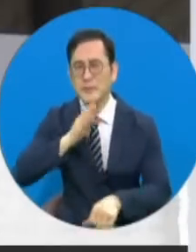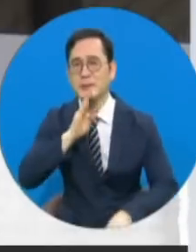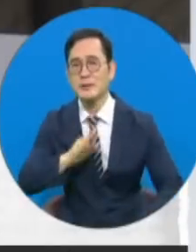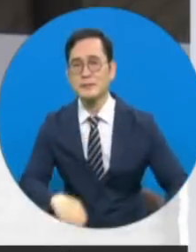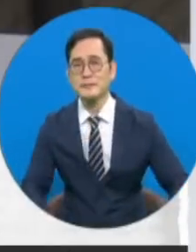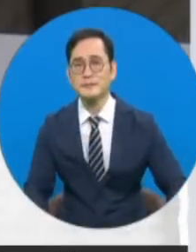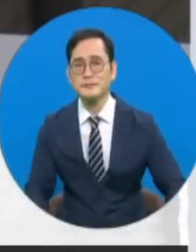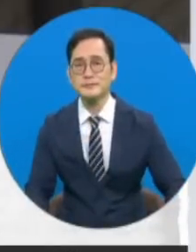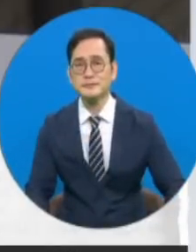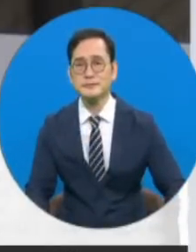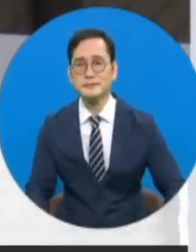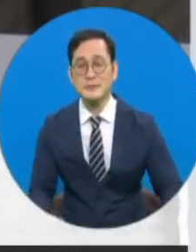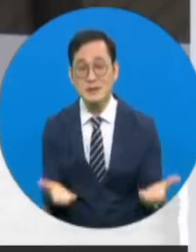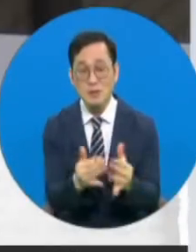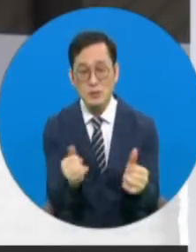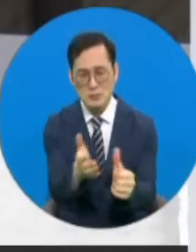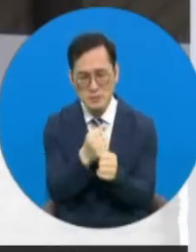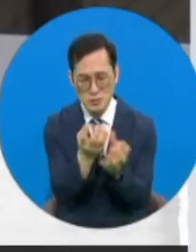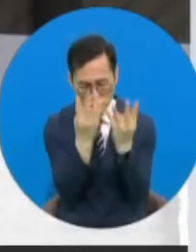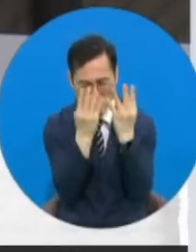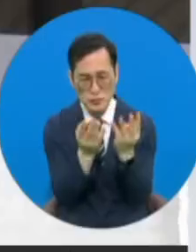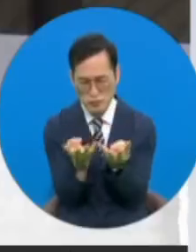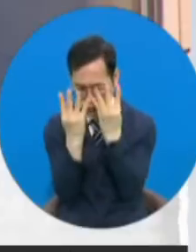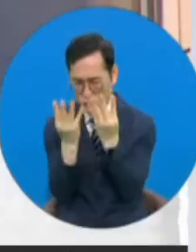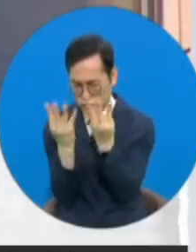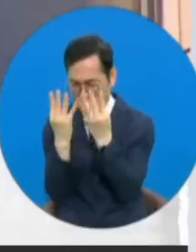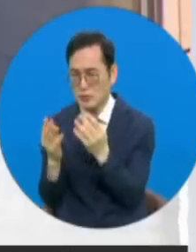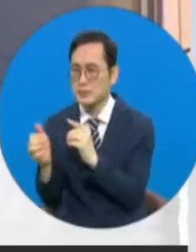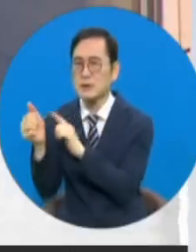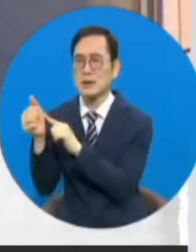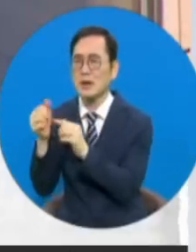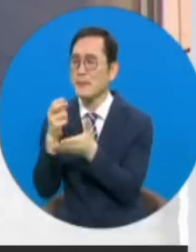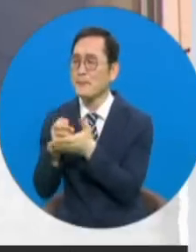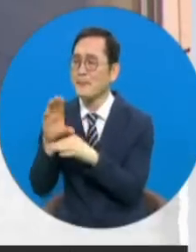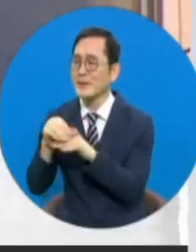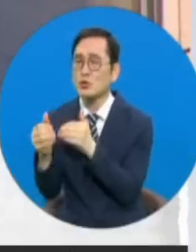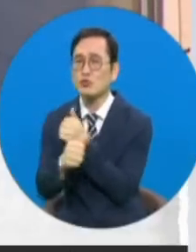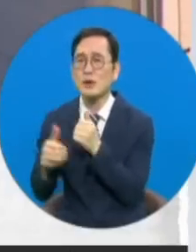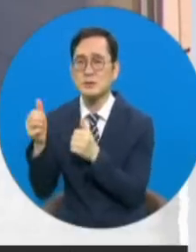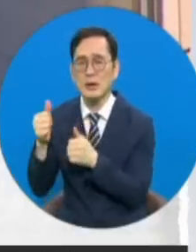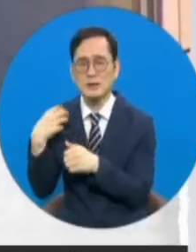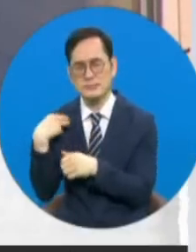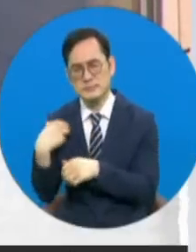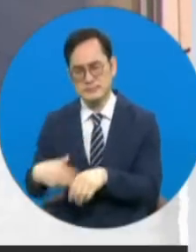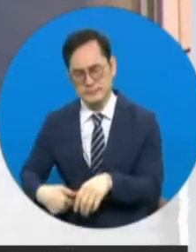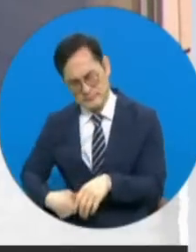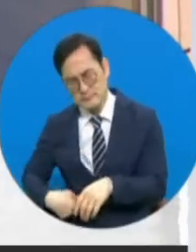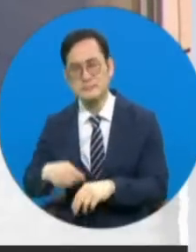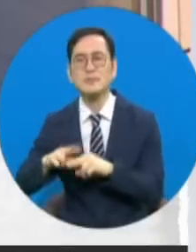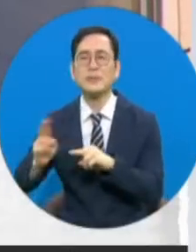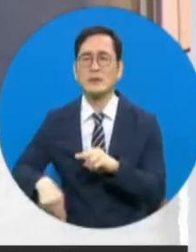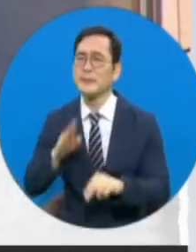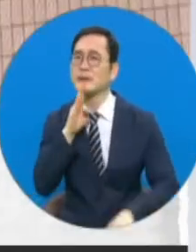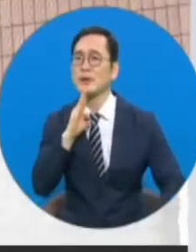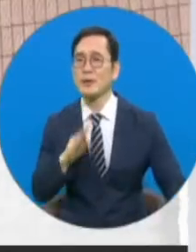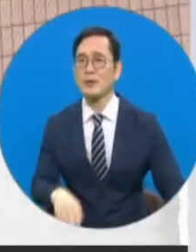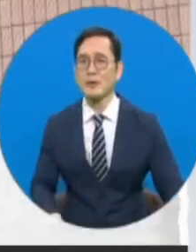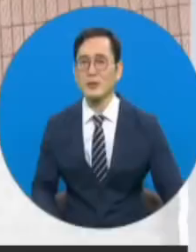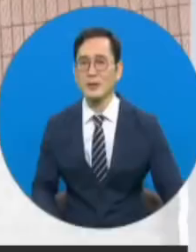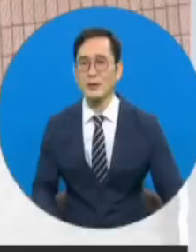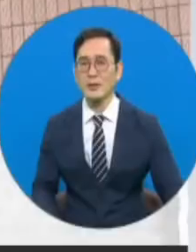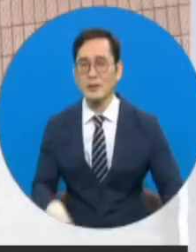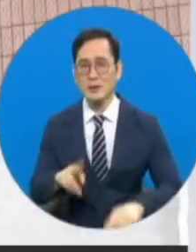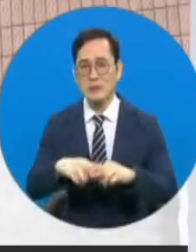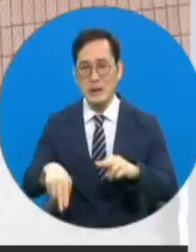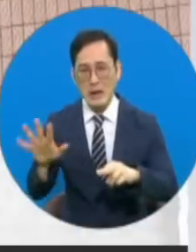일부 직원들이 구속이 돼 있으면 정무적인 책임을지고 사실 환상의 위원장이 물러나는 것이 원당합니다 그러지 않고 남은 인기